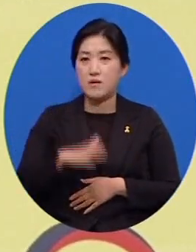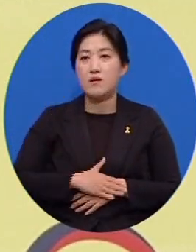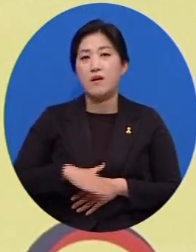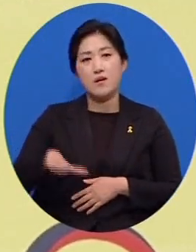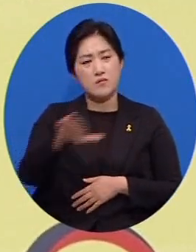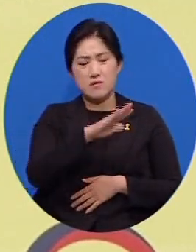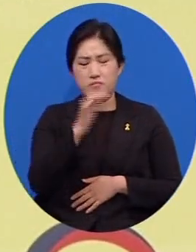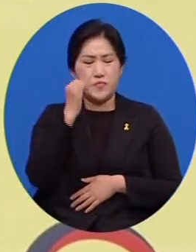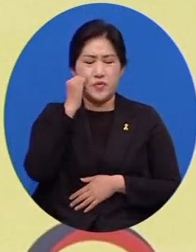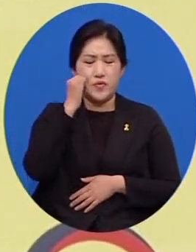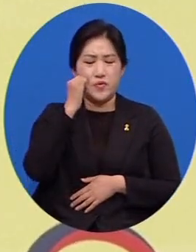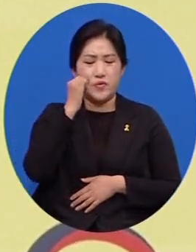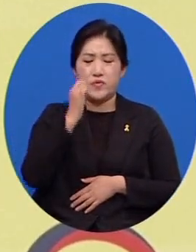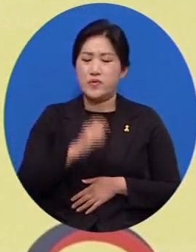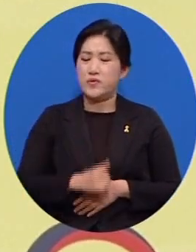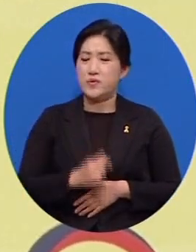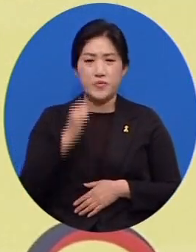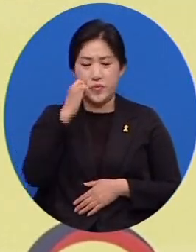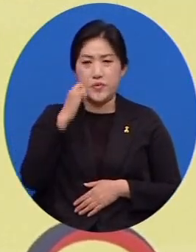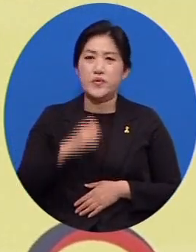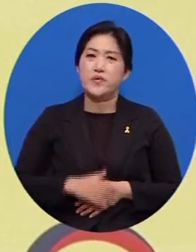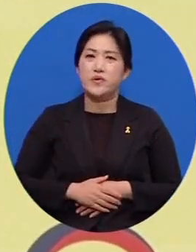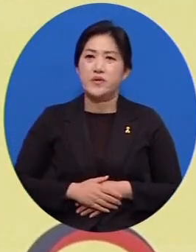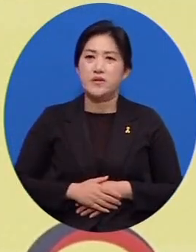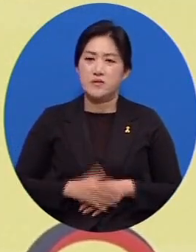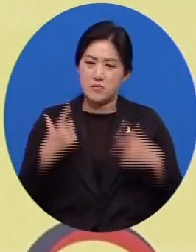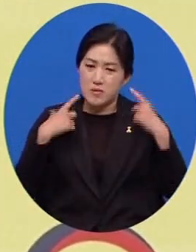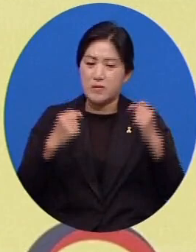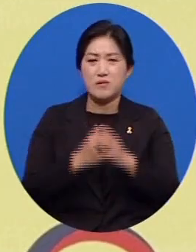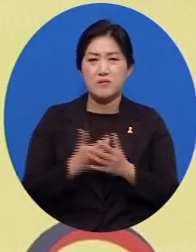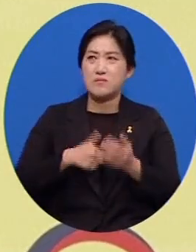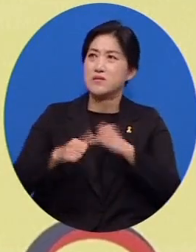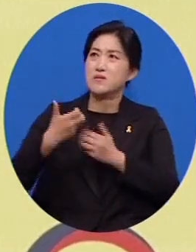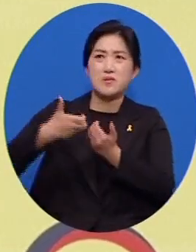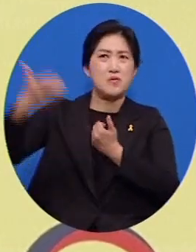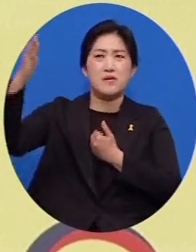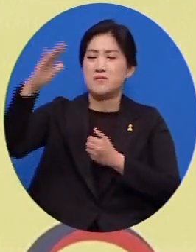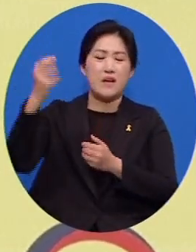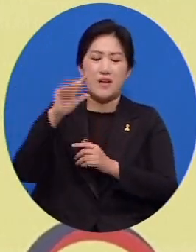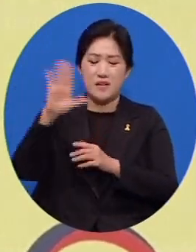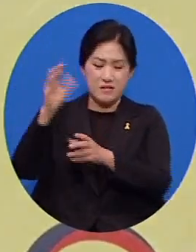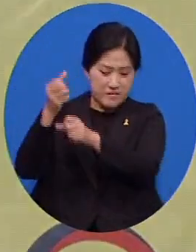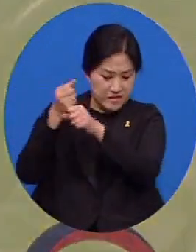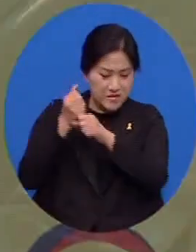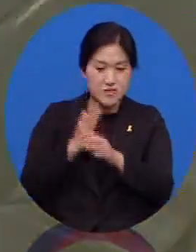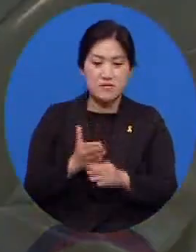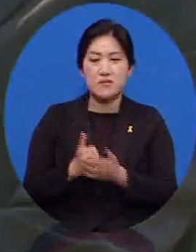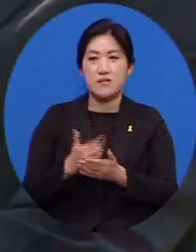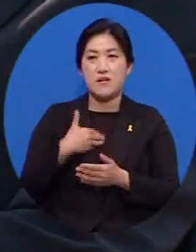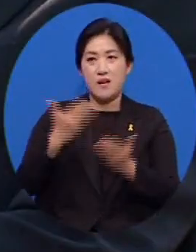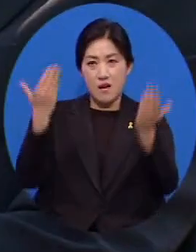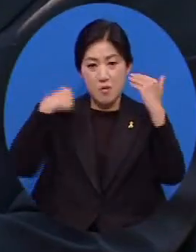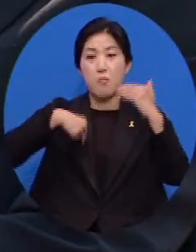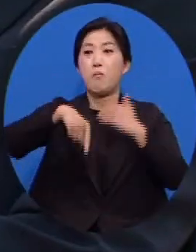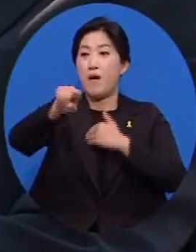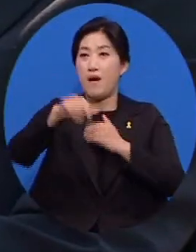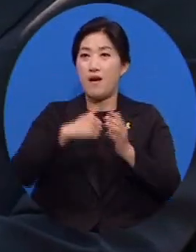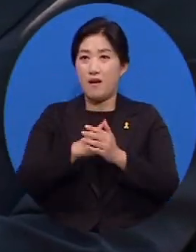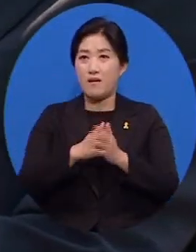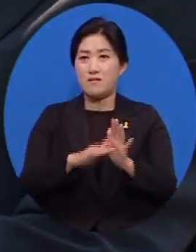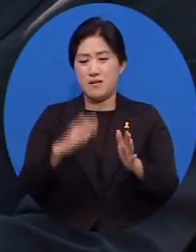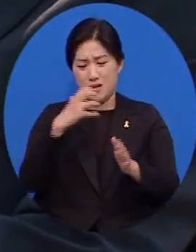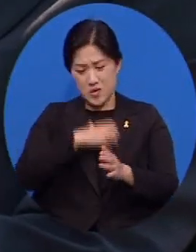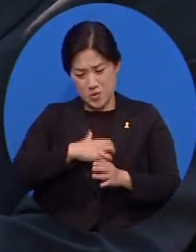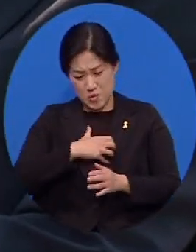우리는 그럴 수 없습니다. 우리는 아직 아이들을 보낼 수가 없습니다. 학교에 간 내 아이를 그토록